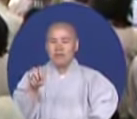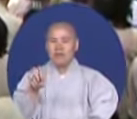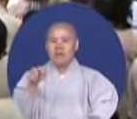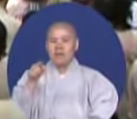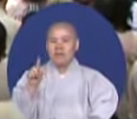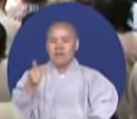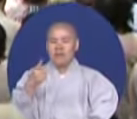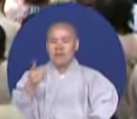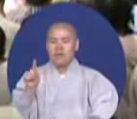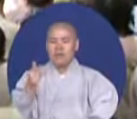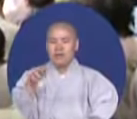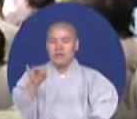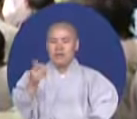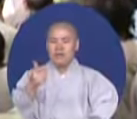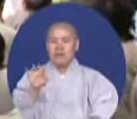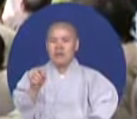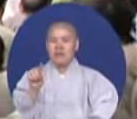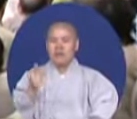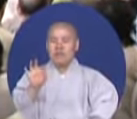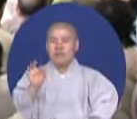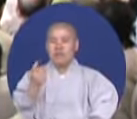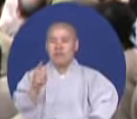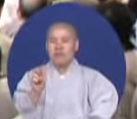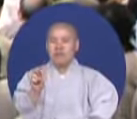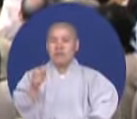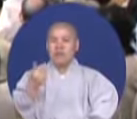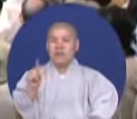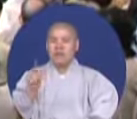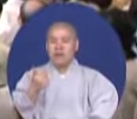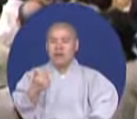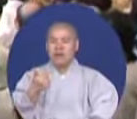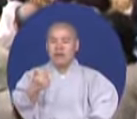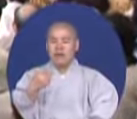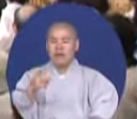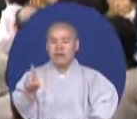사야홈 건단지는 옴 난다